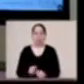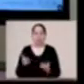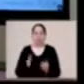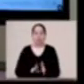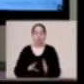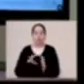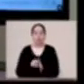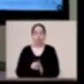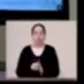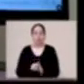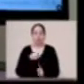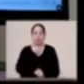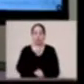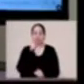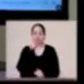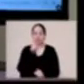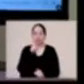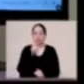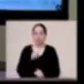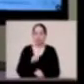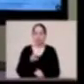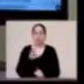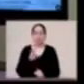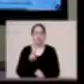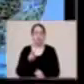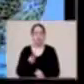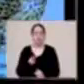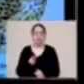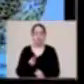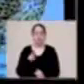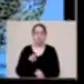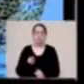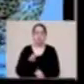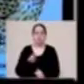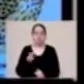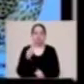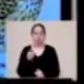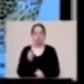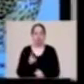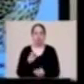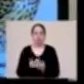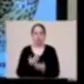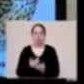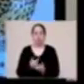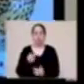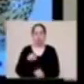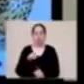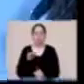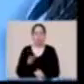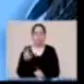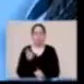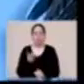которым относятся хищные птицы, сокол-сапсан, птицы-падальщики, например, черный гриф,